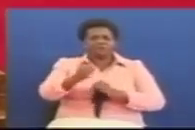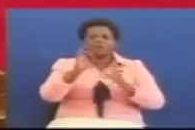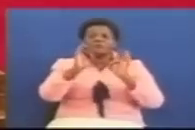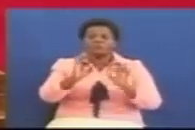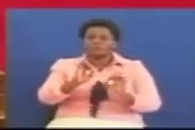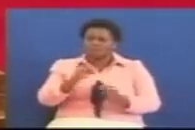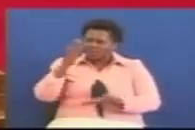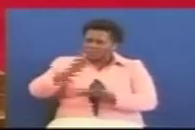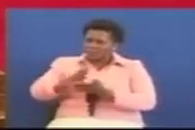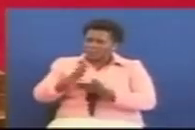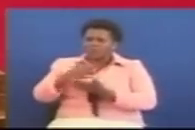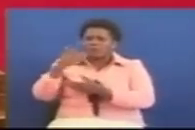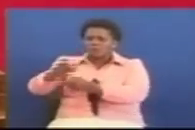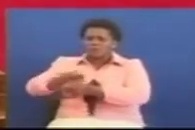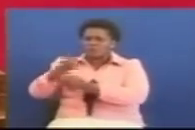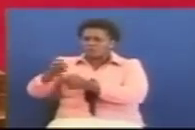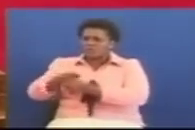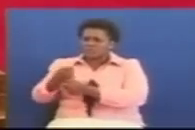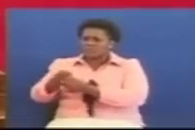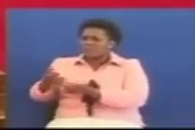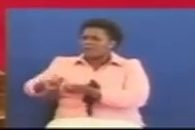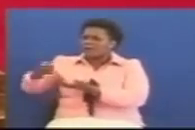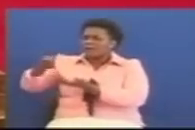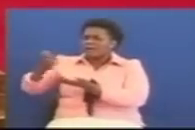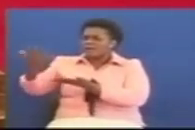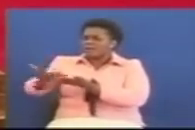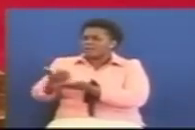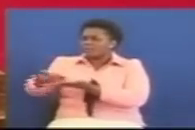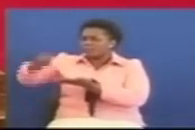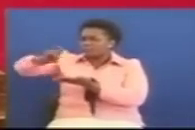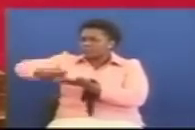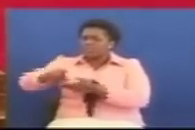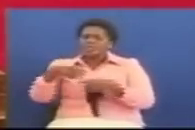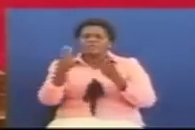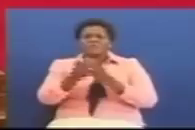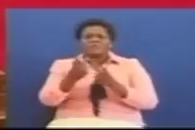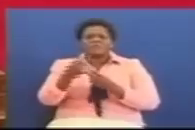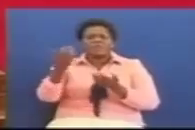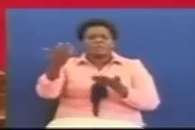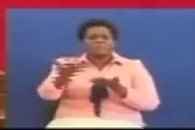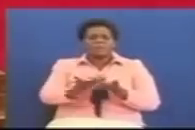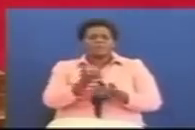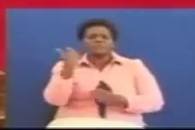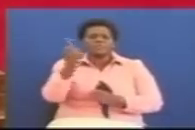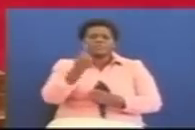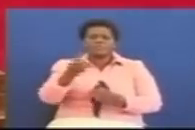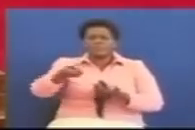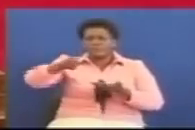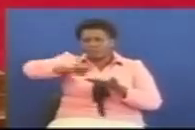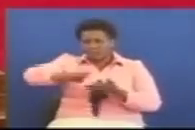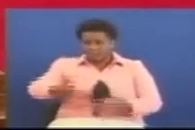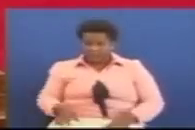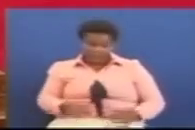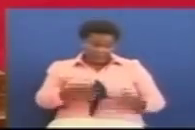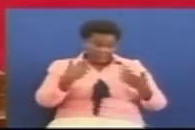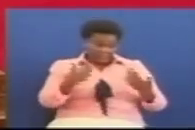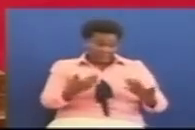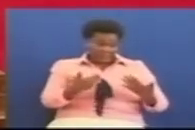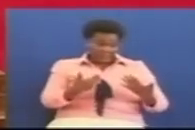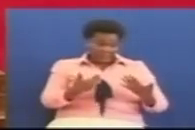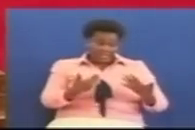kwa wakulima na taifa kwa ujumla. Aidha, makubaliano hayo yakikamilika, Tanzania inaweza pia kuuza